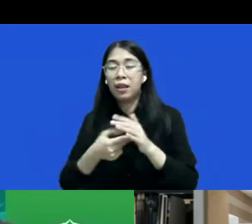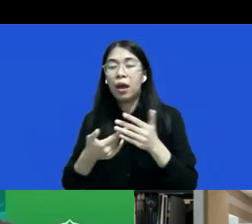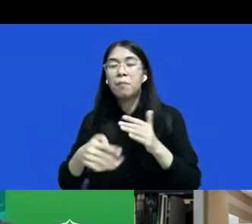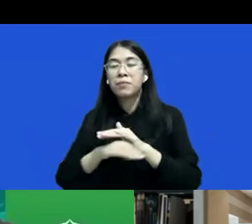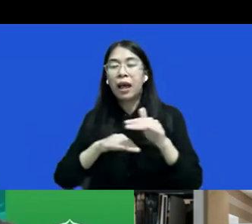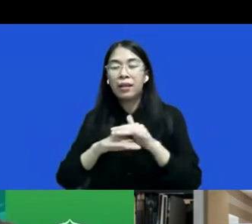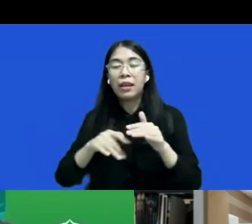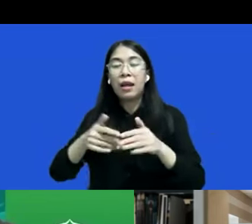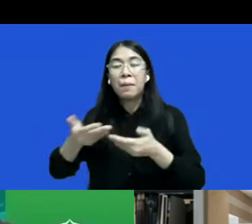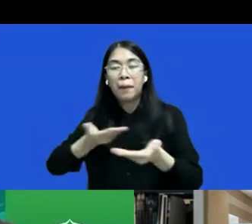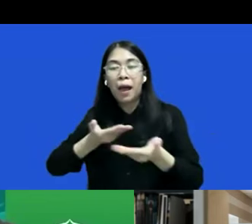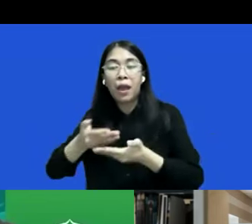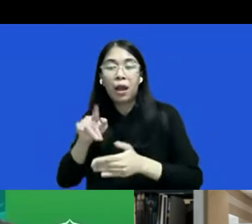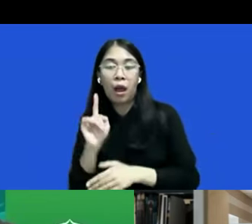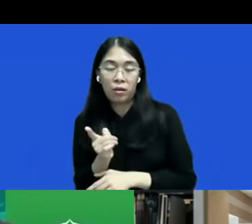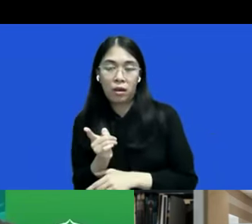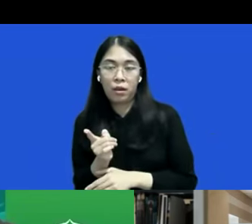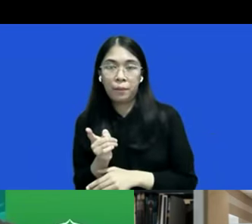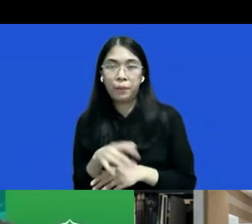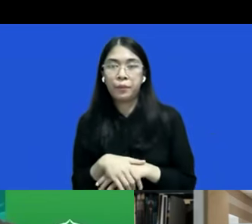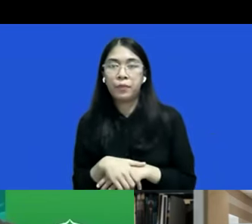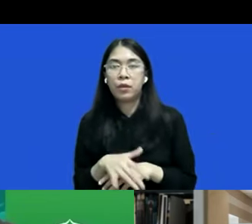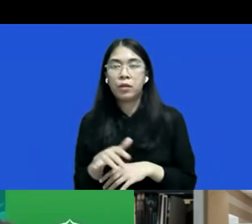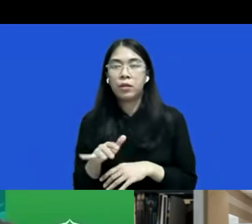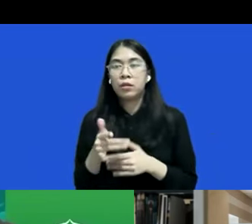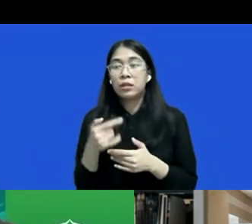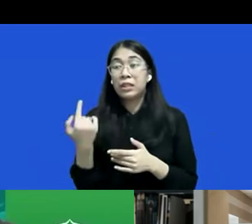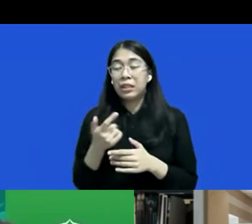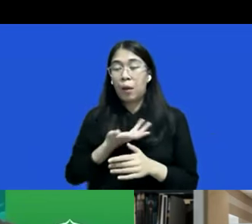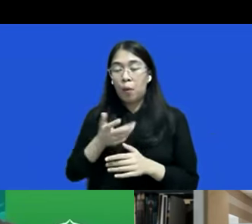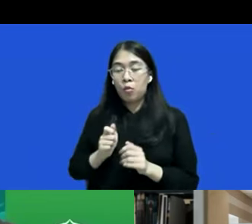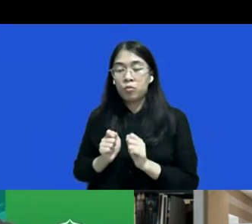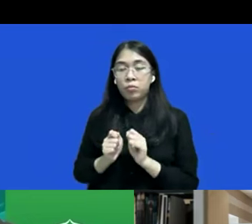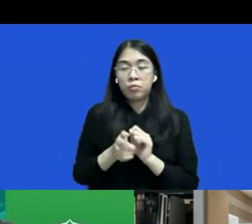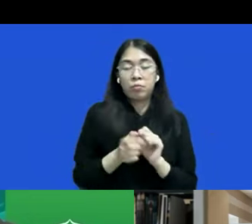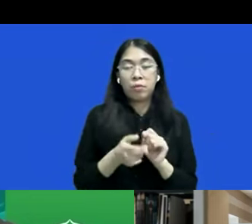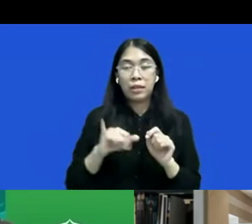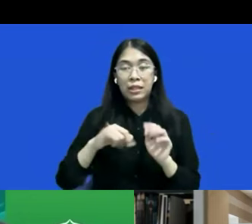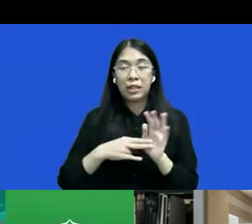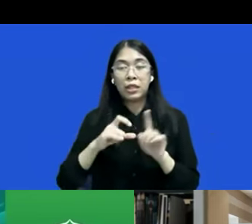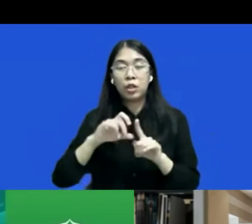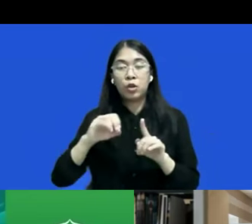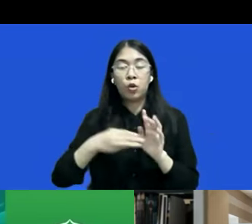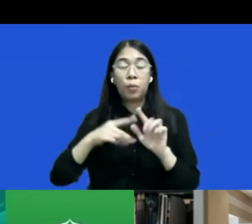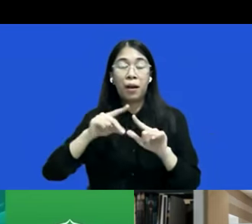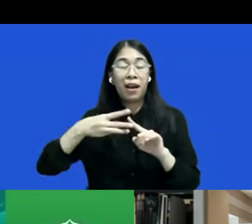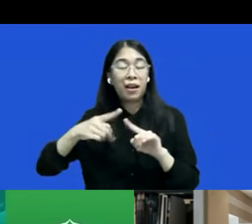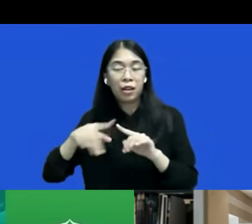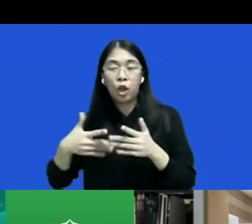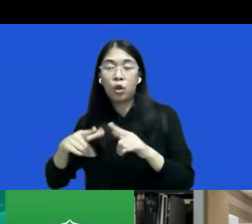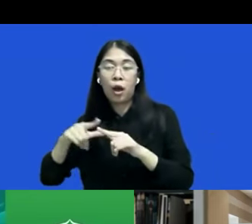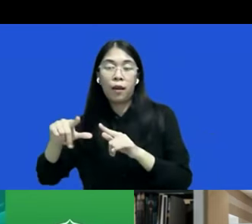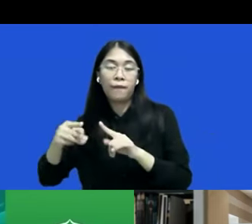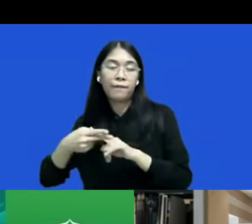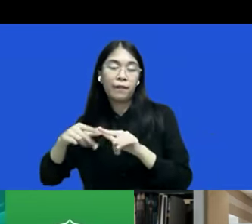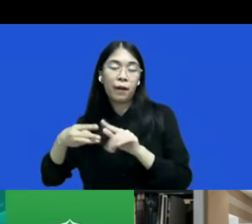Jangankan penegakan hukum ya. Ini mau apa kita belanja ke Indomaret, Alfamart aja itu ada SOP-nya. Minimal pelayanannya gimana?